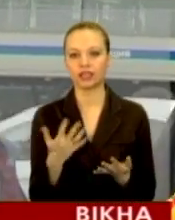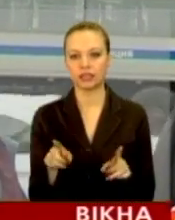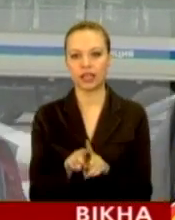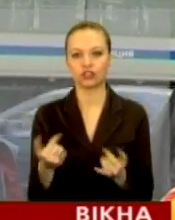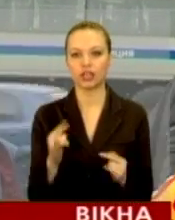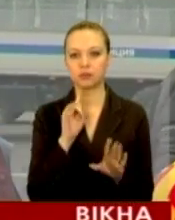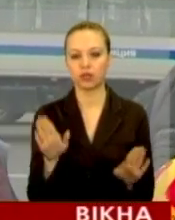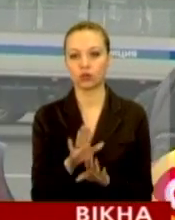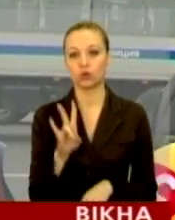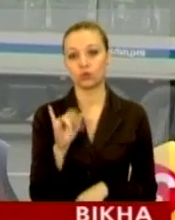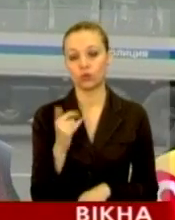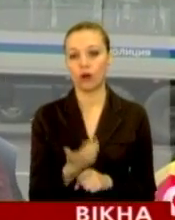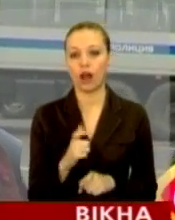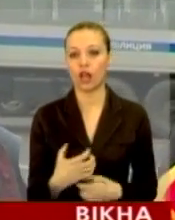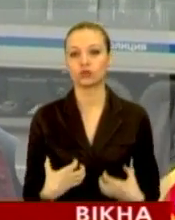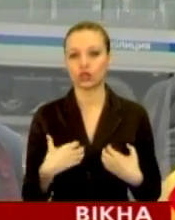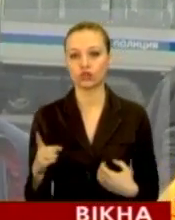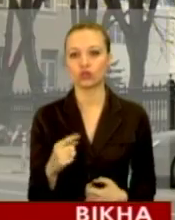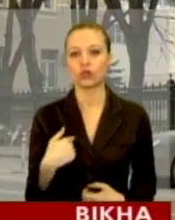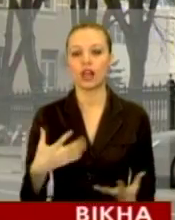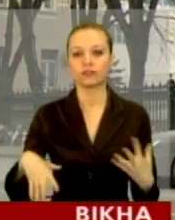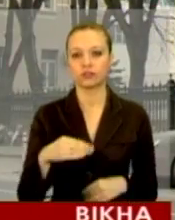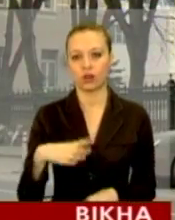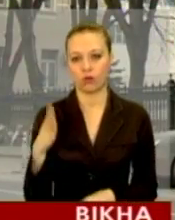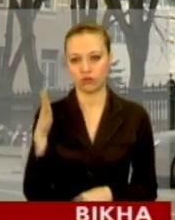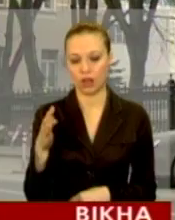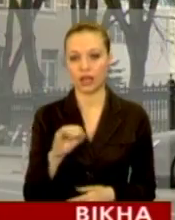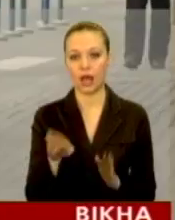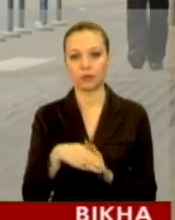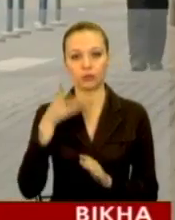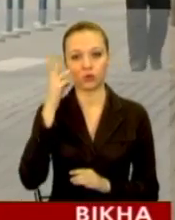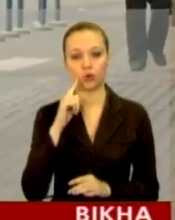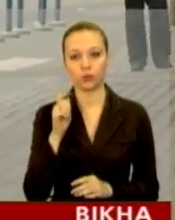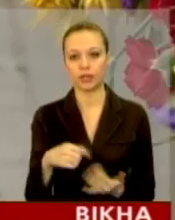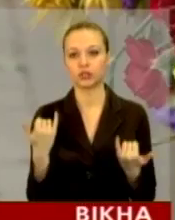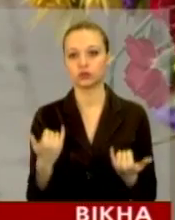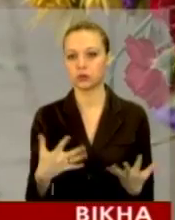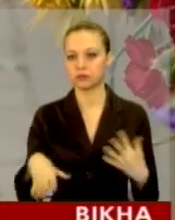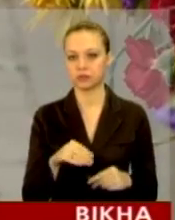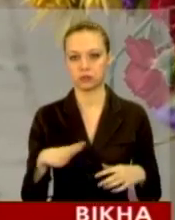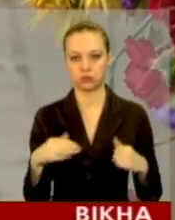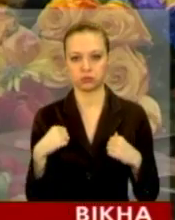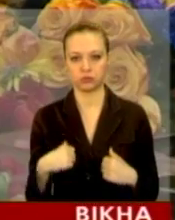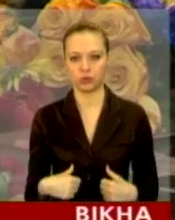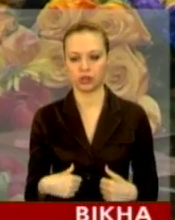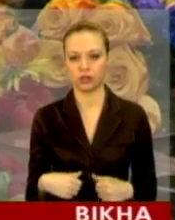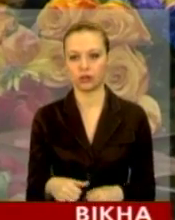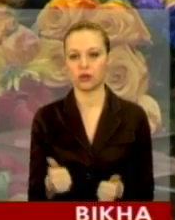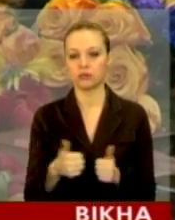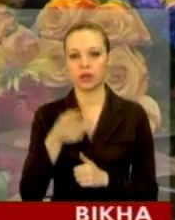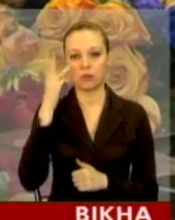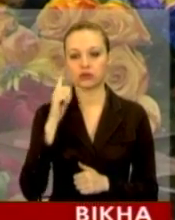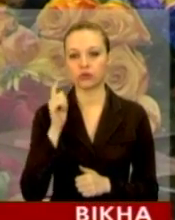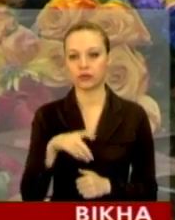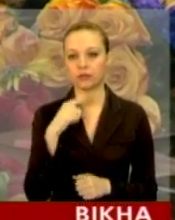петь? Ну, гораздо страшнее то, что нас всех ожидает. А вот под посольством Украины сьогодні все было спокойно. Біля посольства